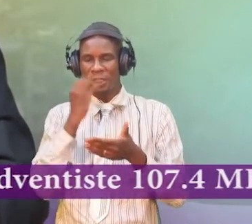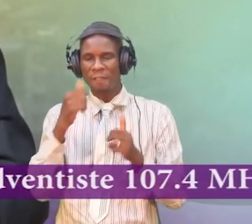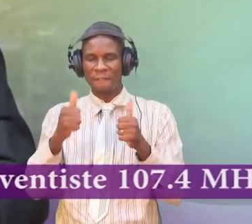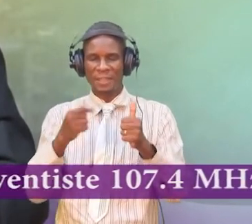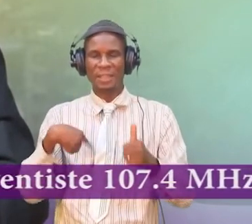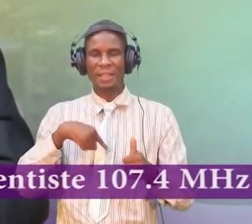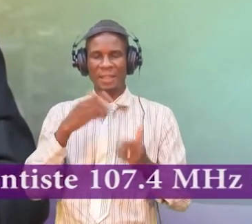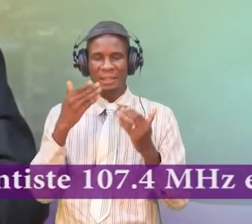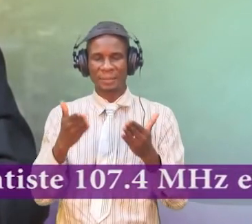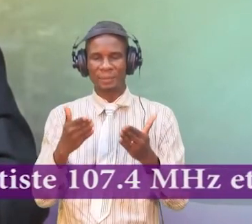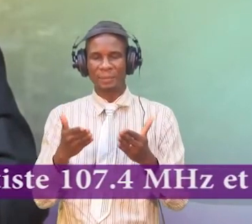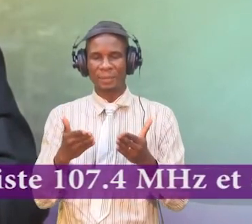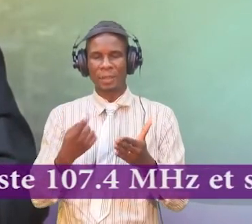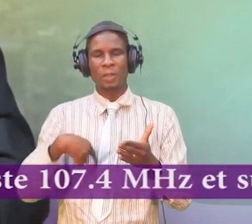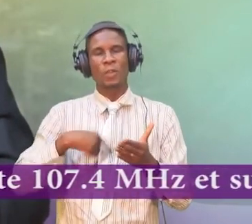biso bomoi.